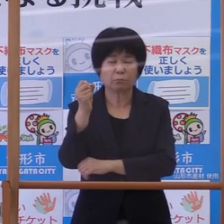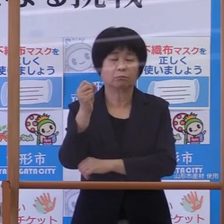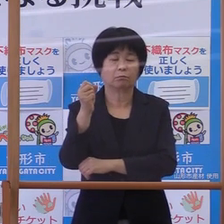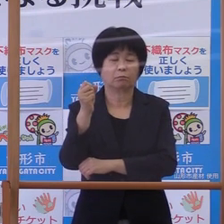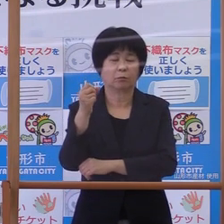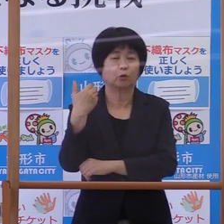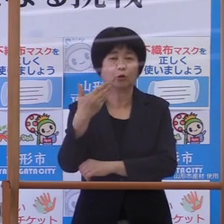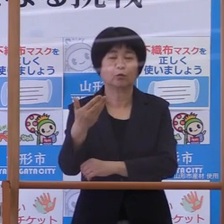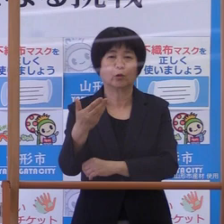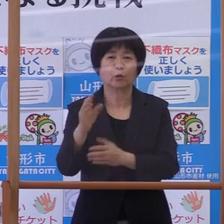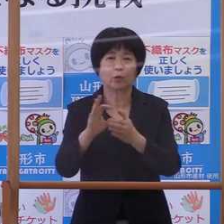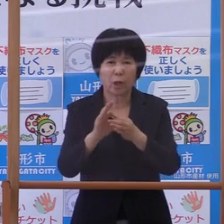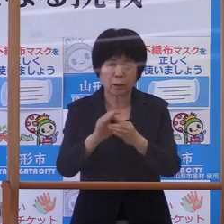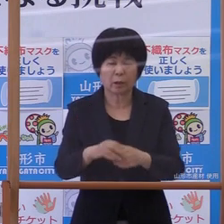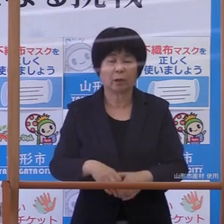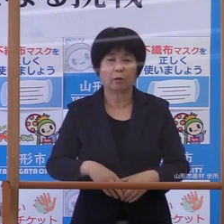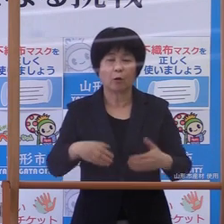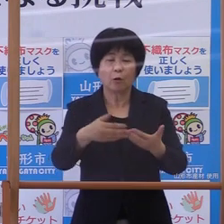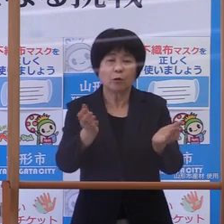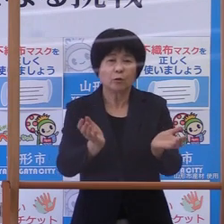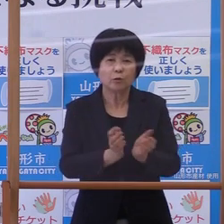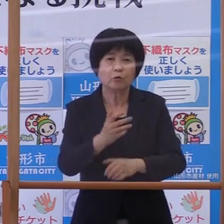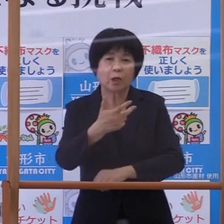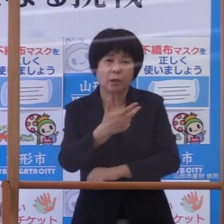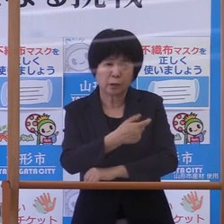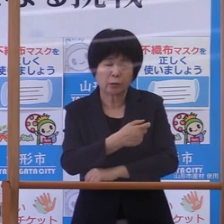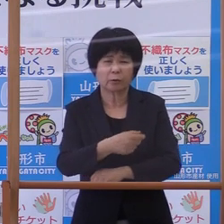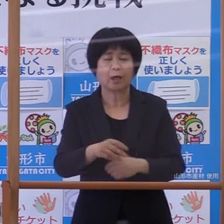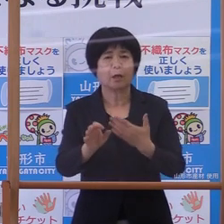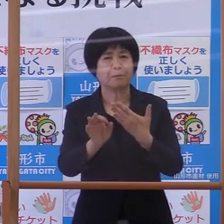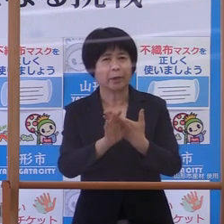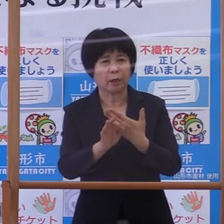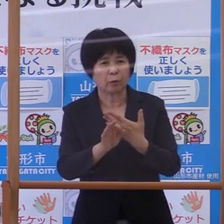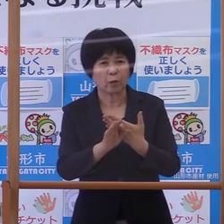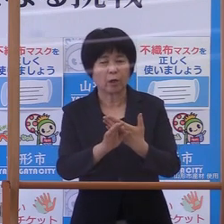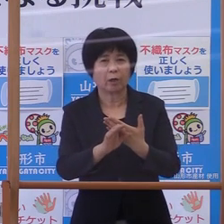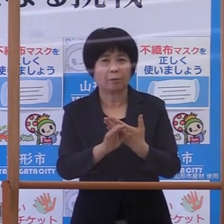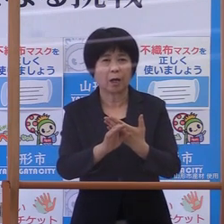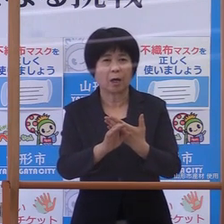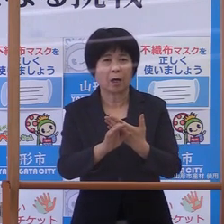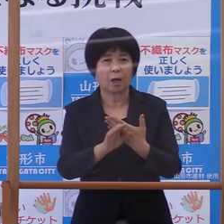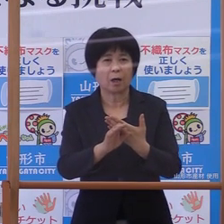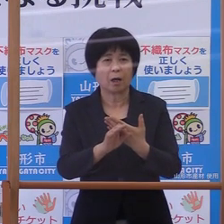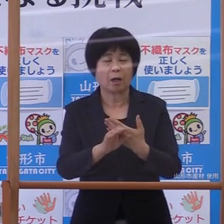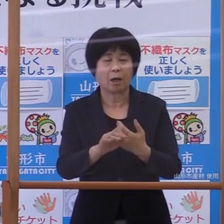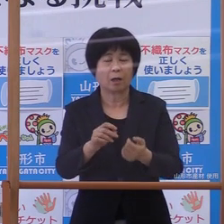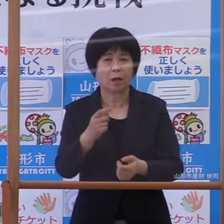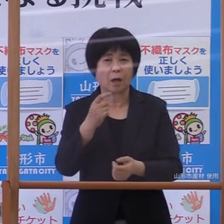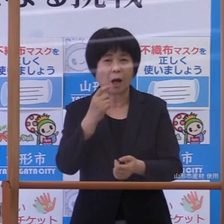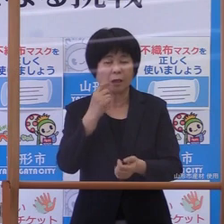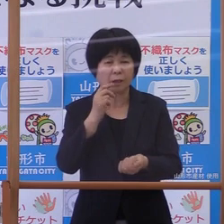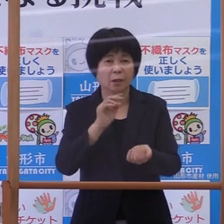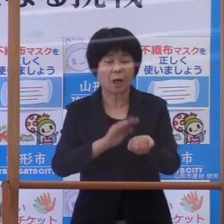が、集団接種で例えばなんですけれども、市の歯科医師会さ